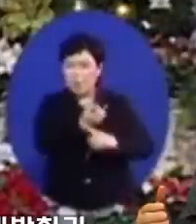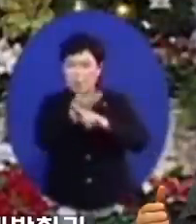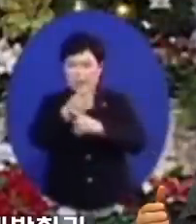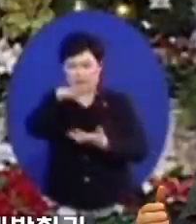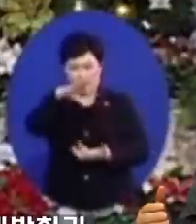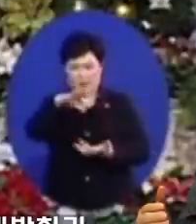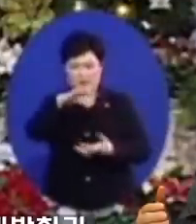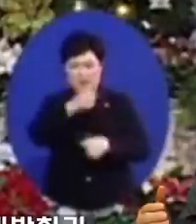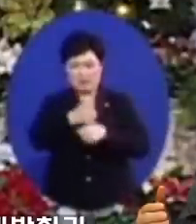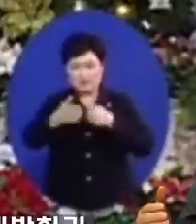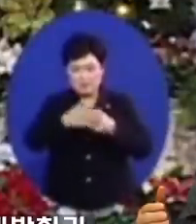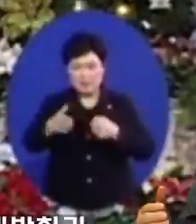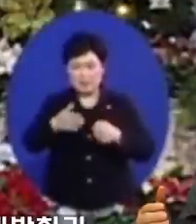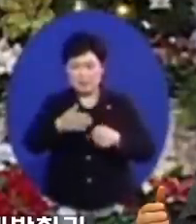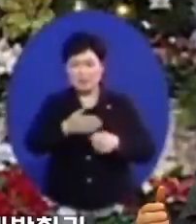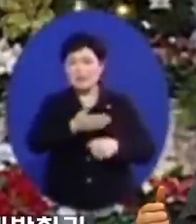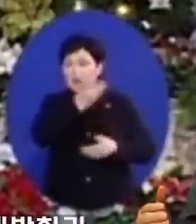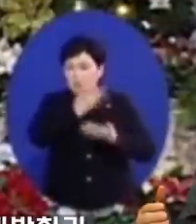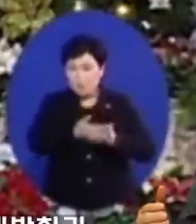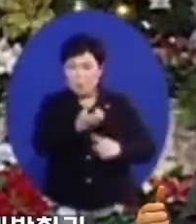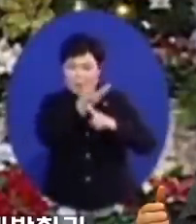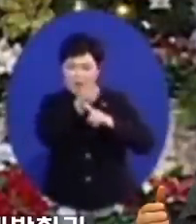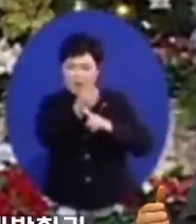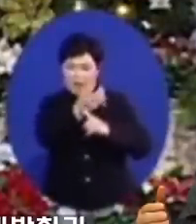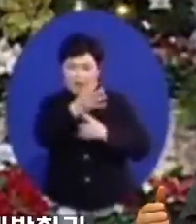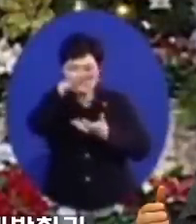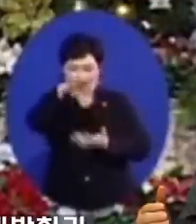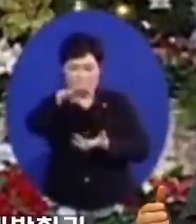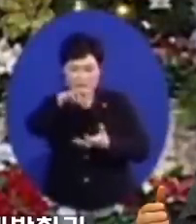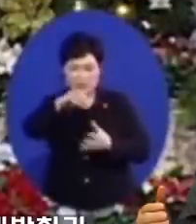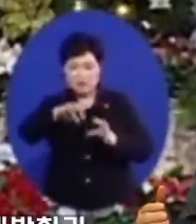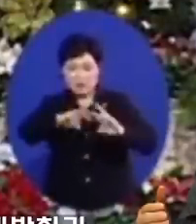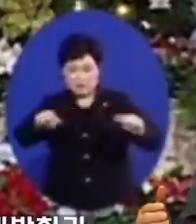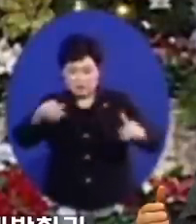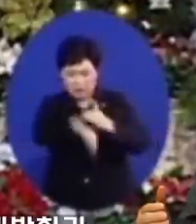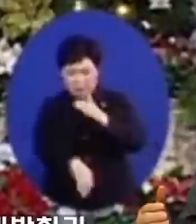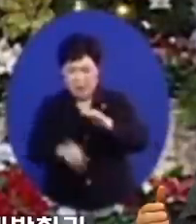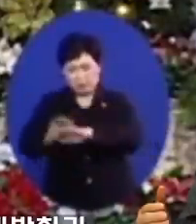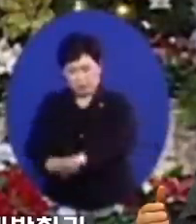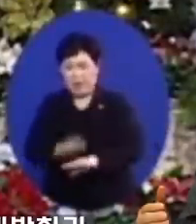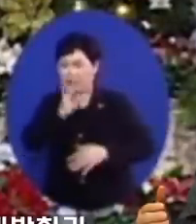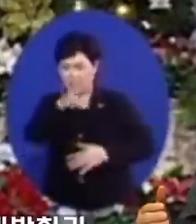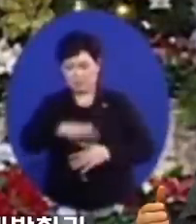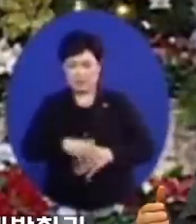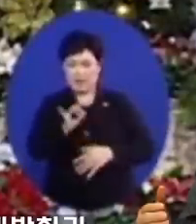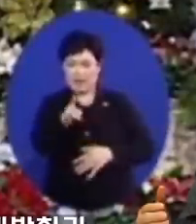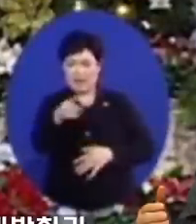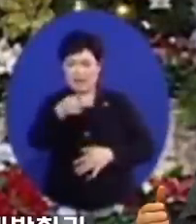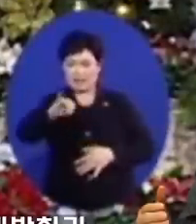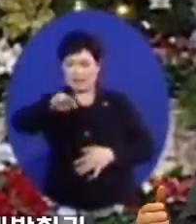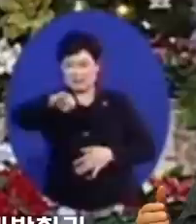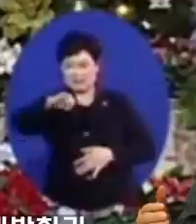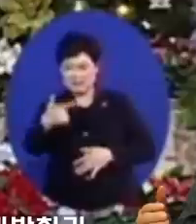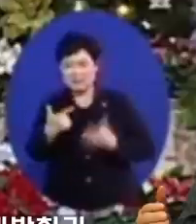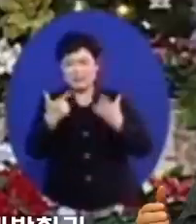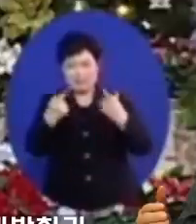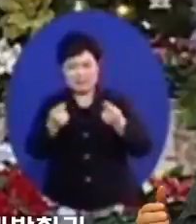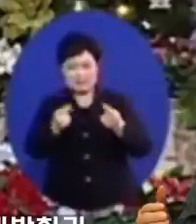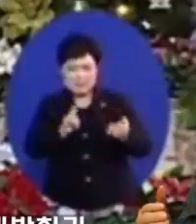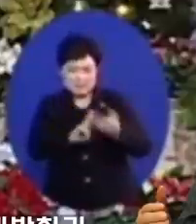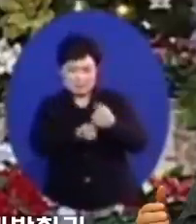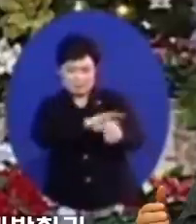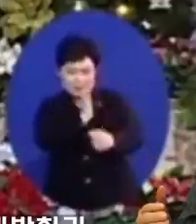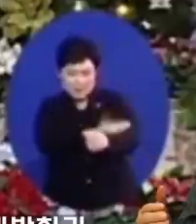그러므로 이 보배를 땅에 파묻어버려서는 결코 안 됩니다. 우리 안에 이처럼 놀라운 잠재력이 숨어 있다는 사실을